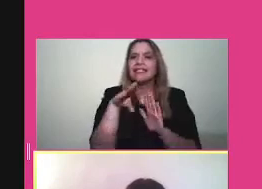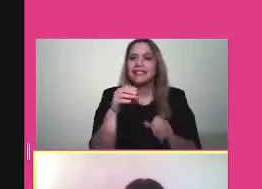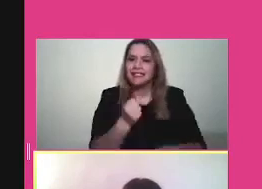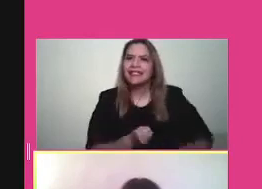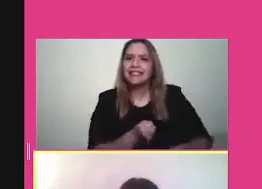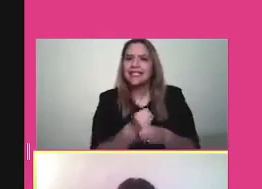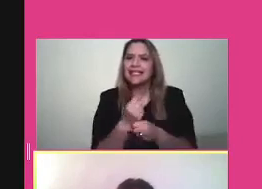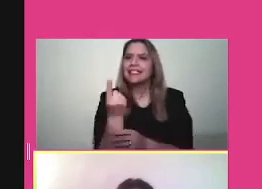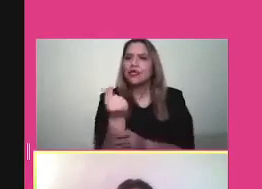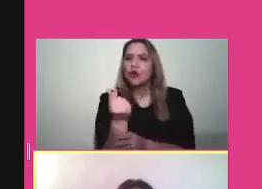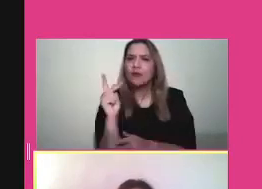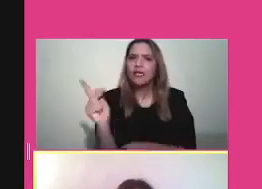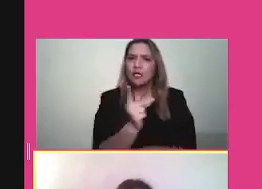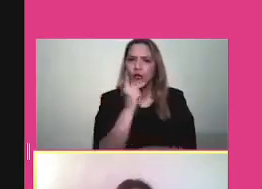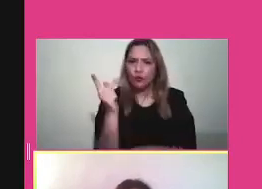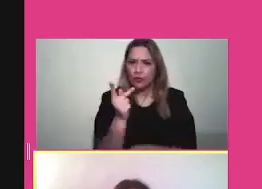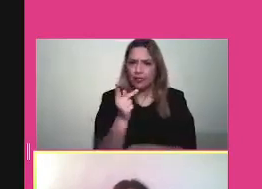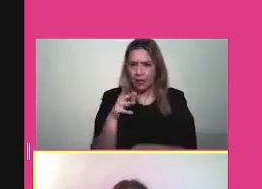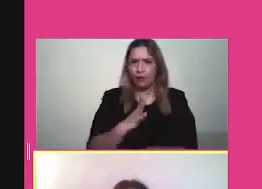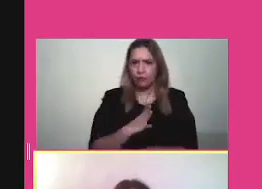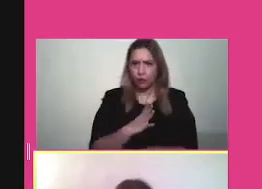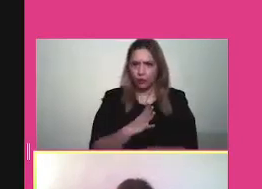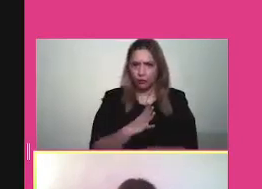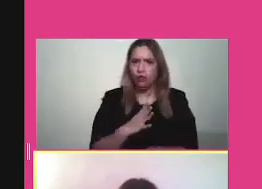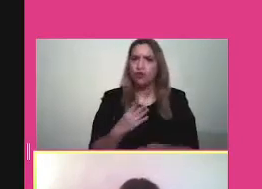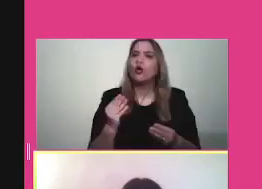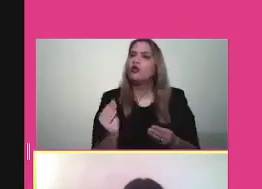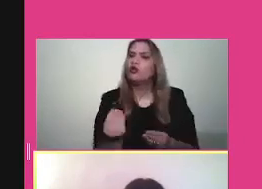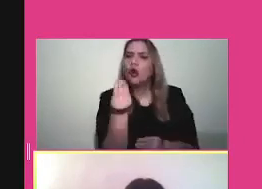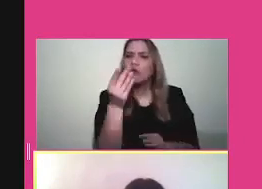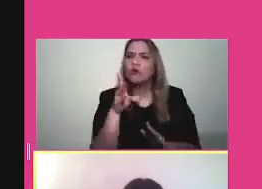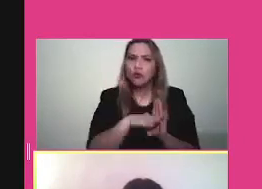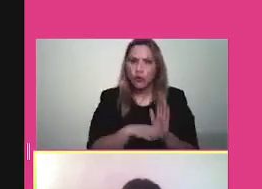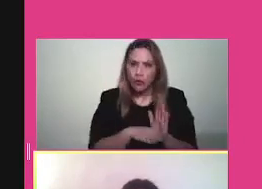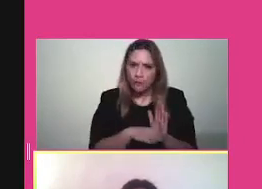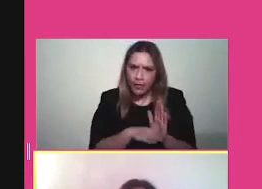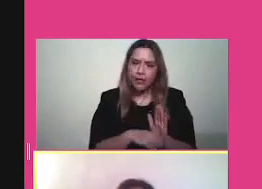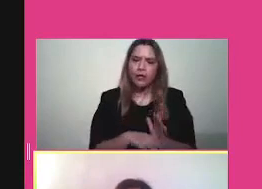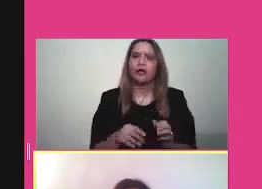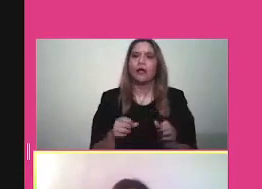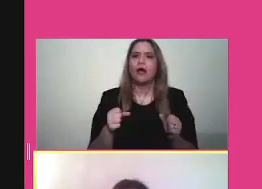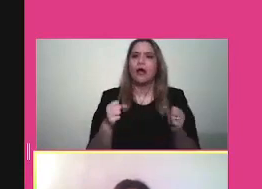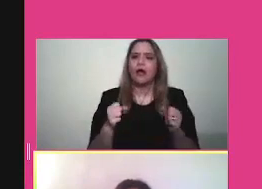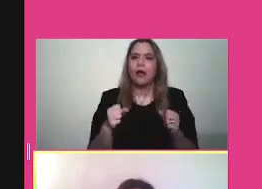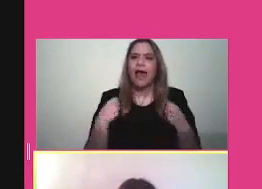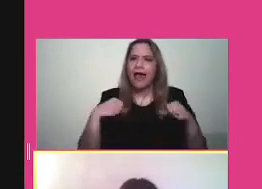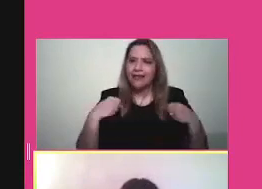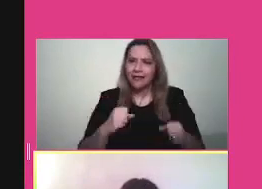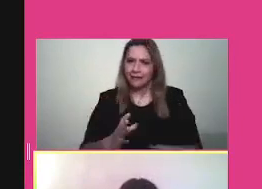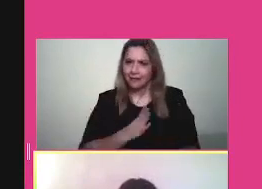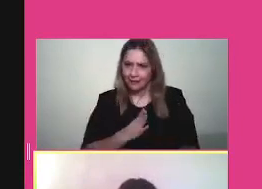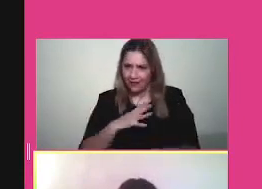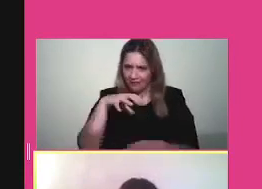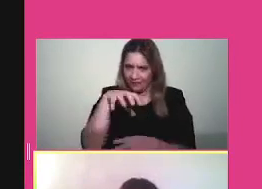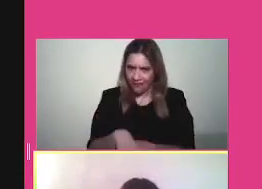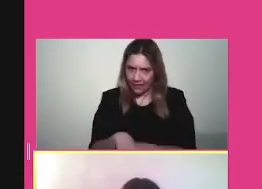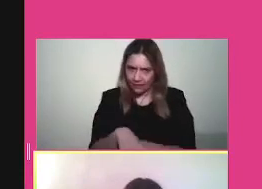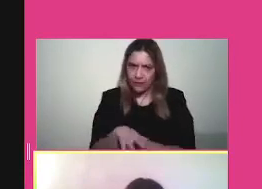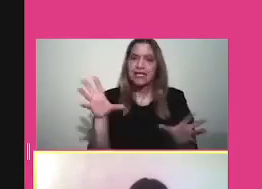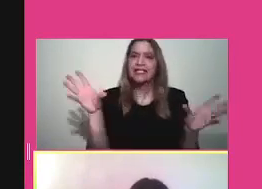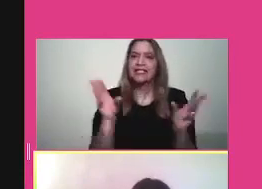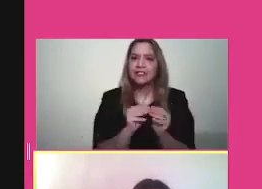της κοινωνίας των πολιτών στην Ελλάδα υλοποιείται από το πρόγραμμα Active Citizens Fund, ύψους 13,5